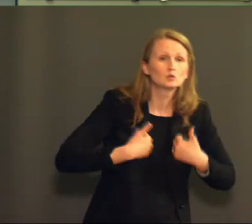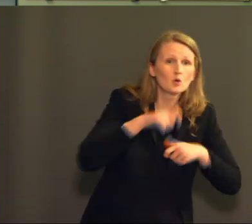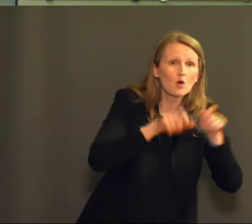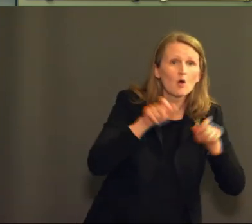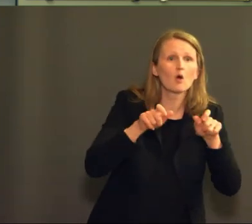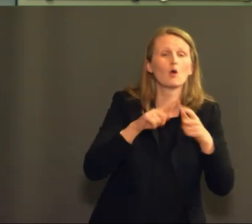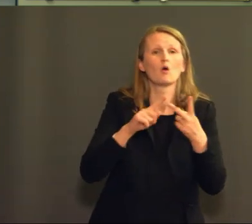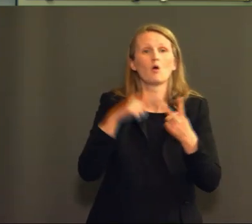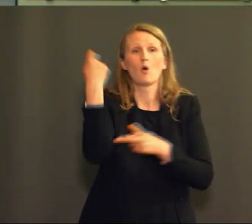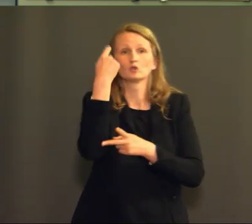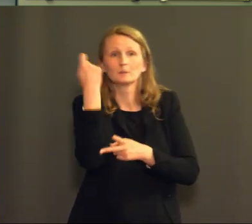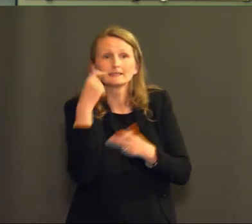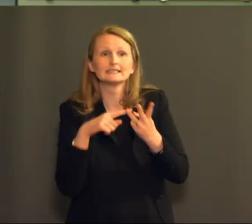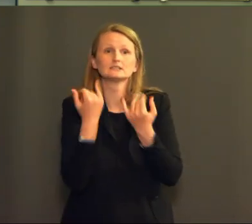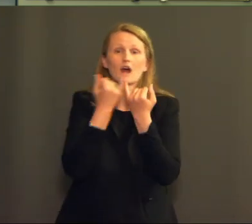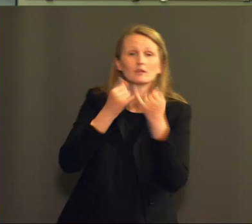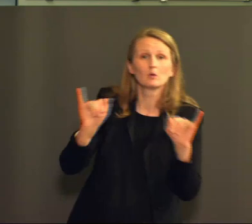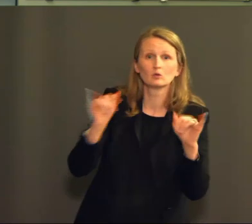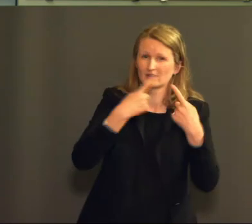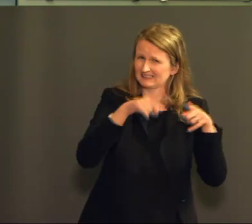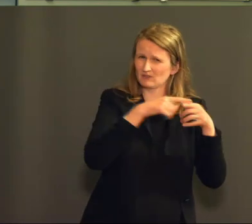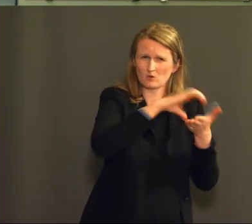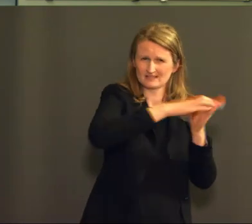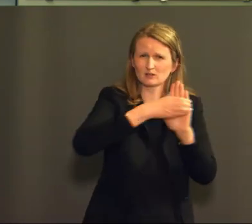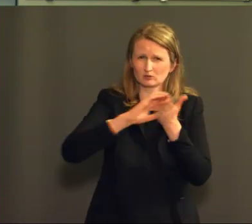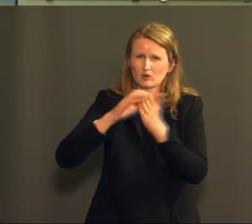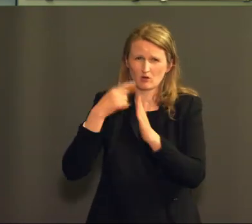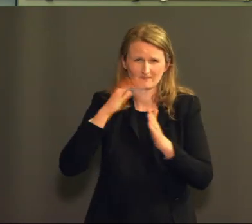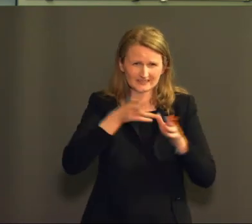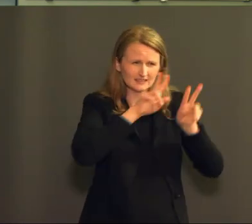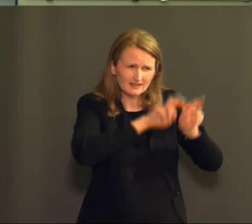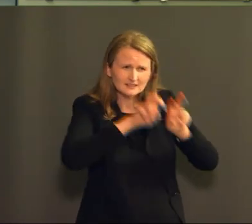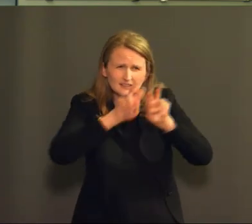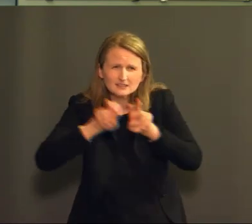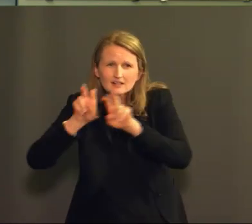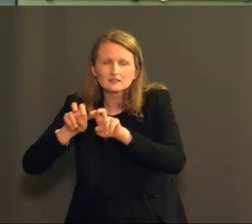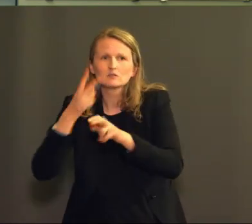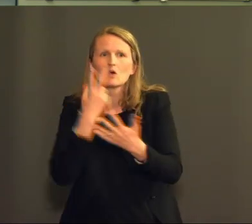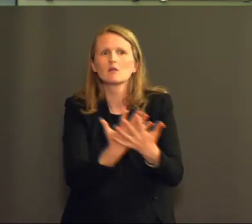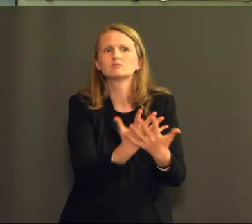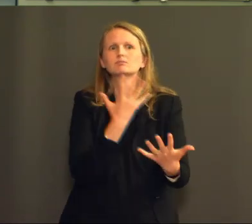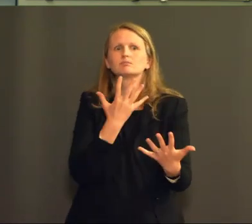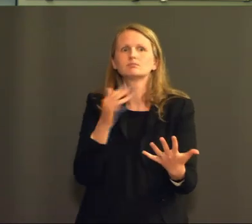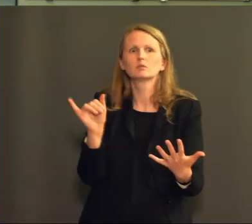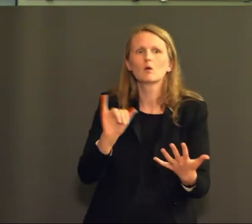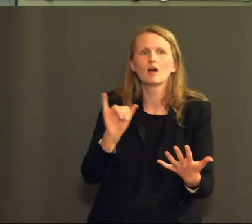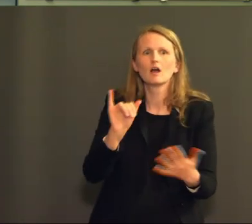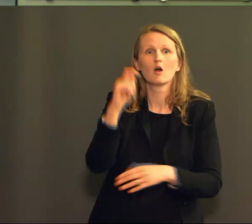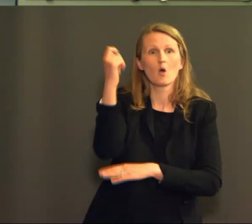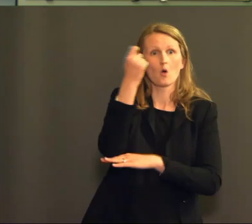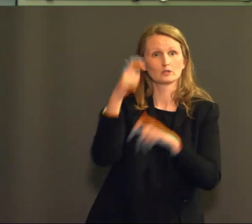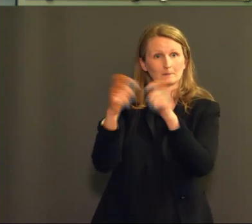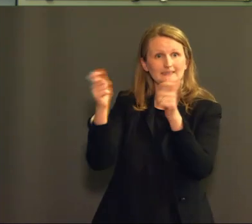concernés. L'étude relève que l'industrie alimentaire, les secteurs de la transformation, de la production, de